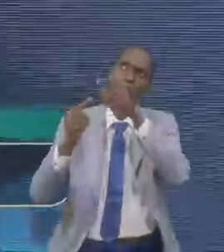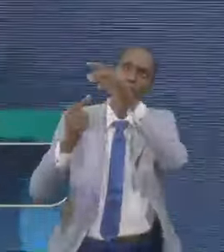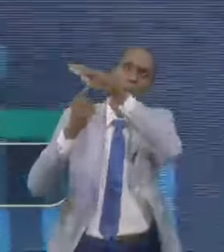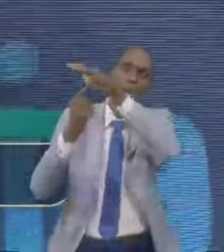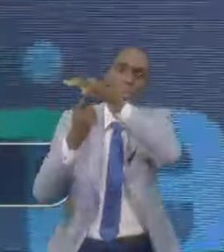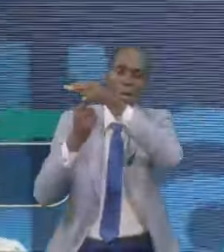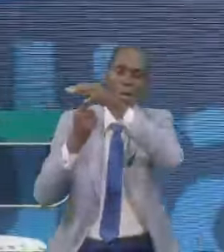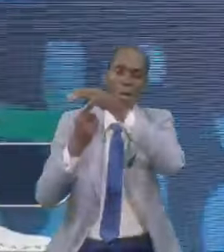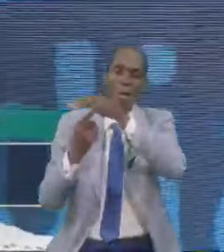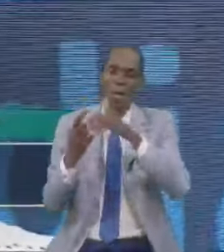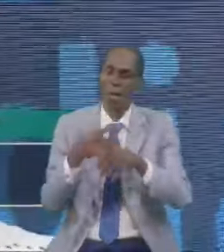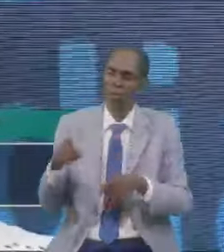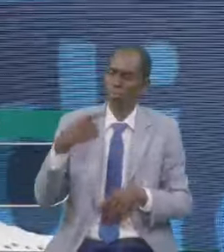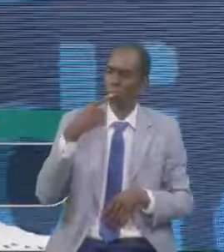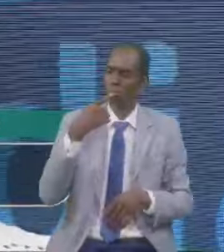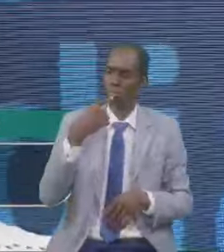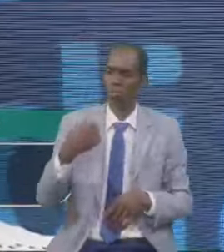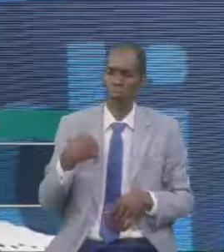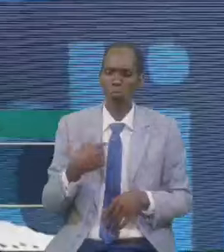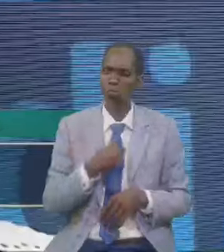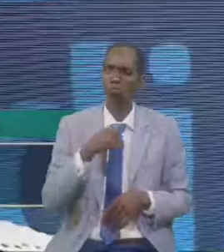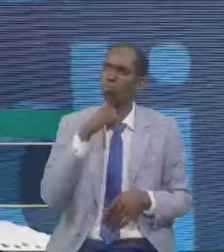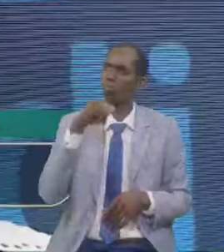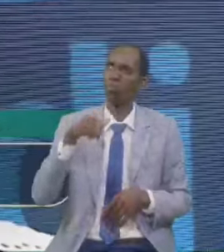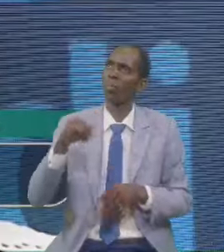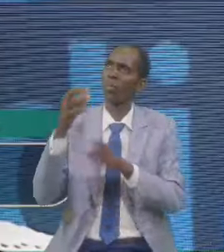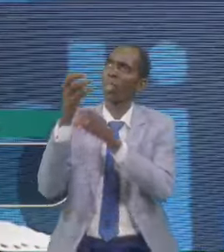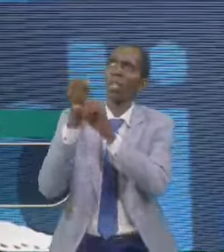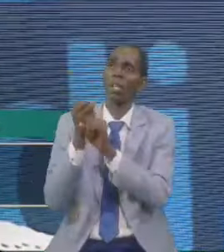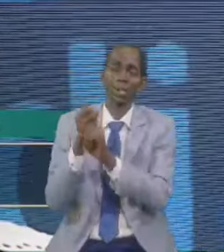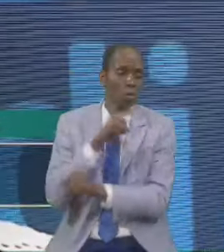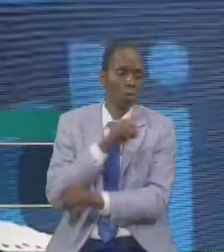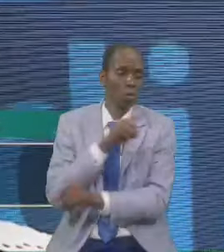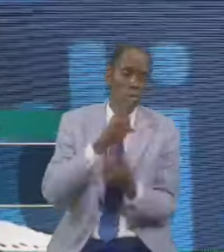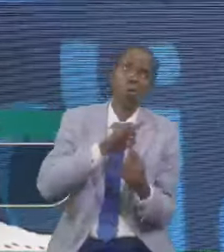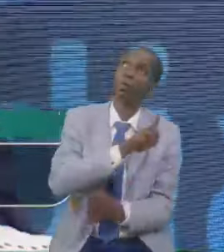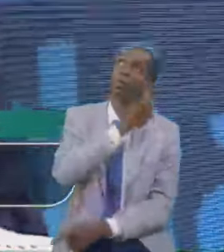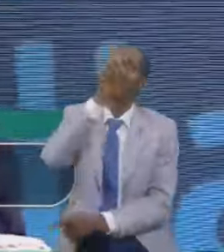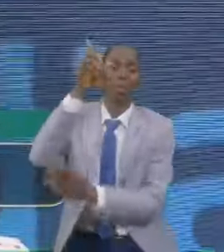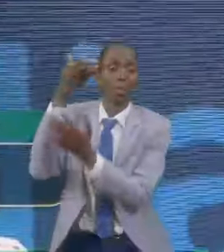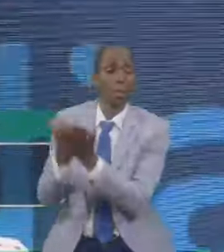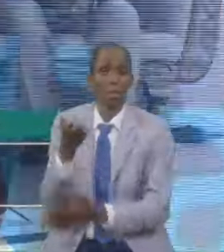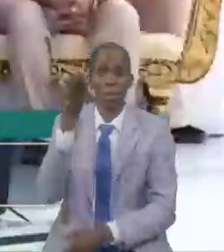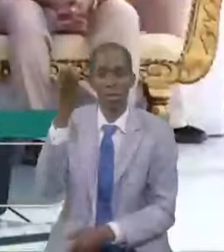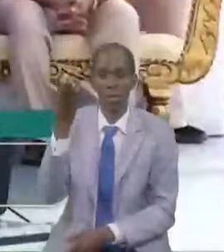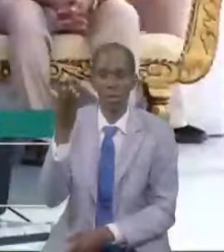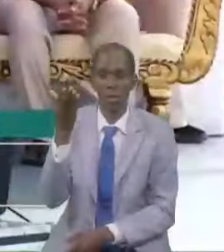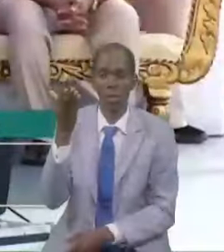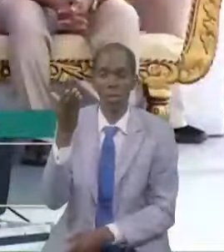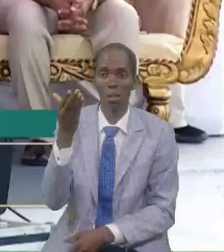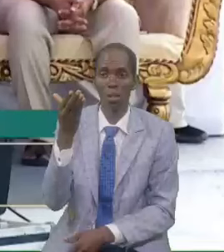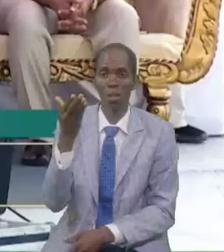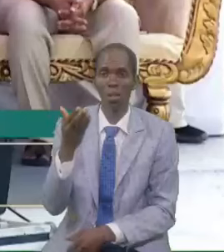said we've not got it and you want to get there. ఇదిగో వారి నువ్వు పొందడం కాదు, నీవు వారిని జయించగలగాలి.